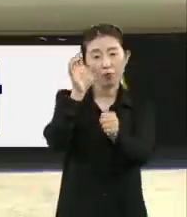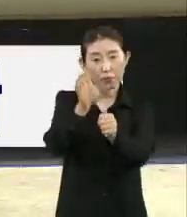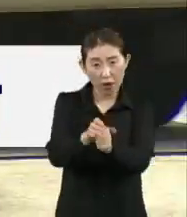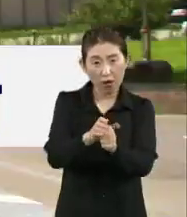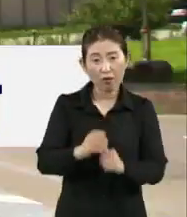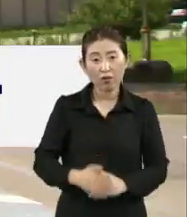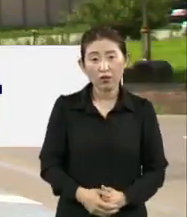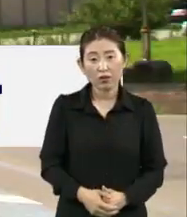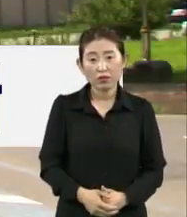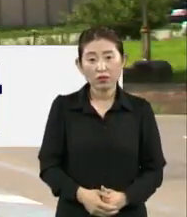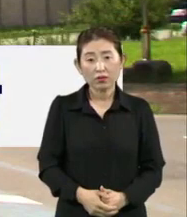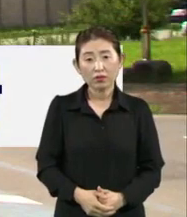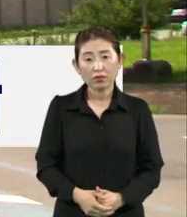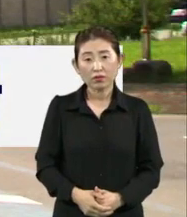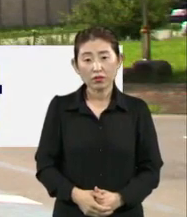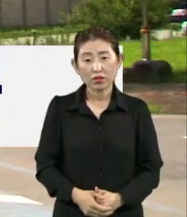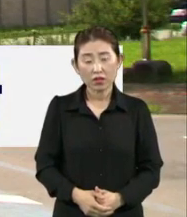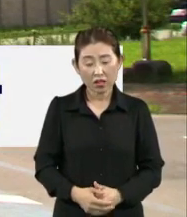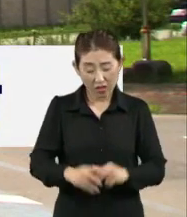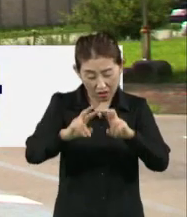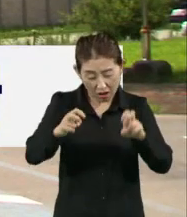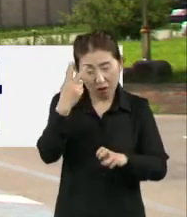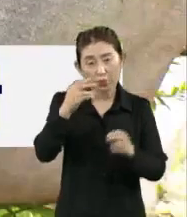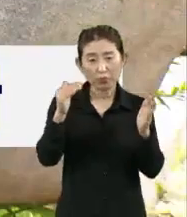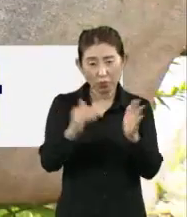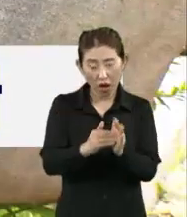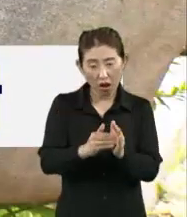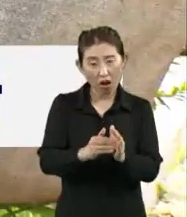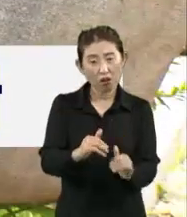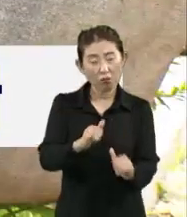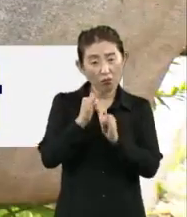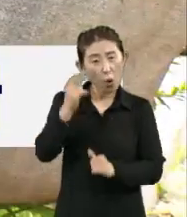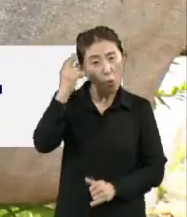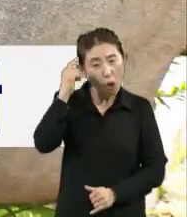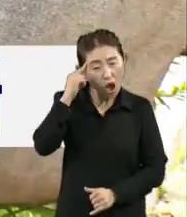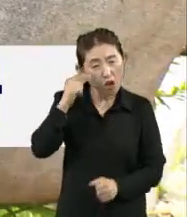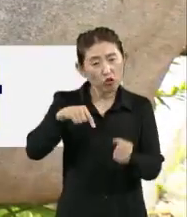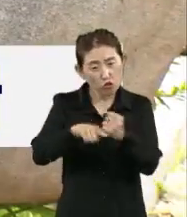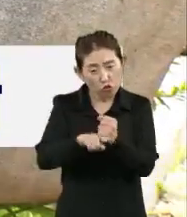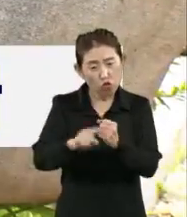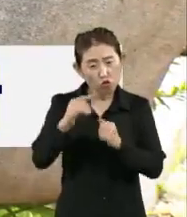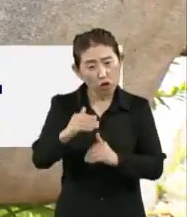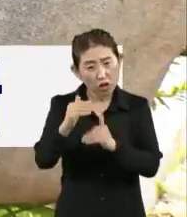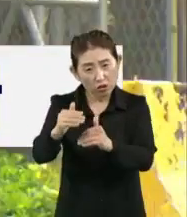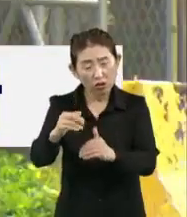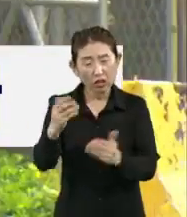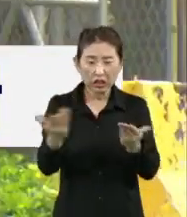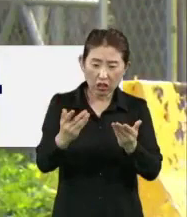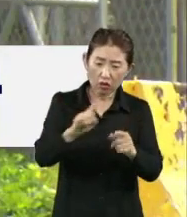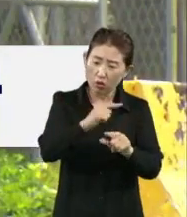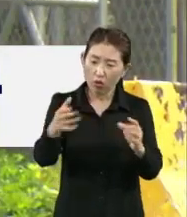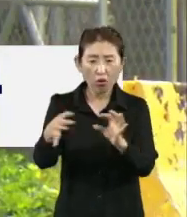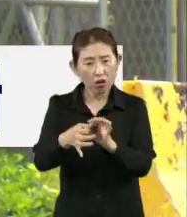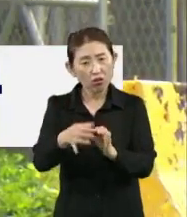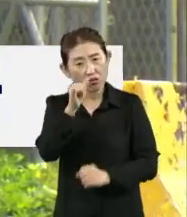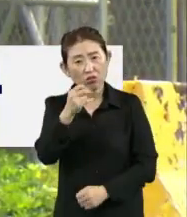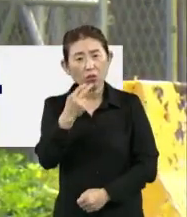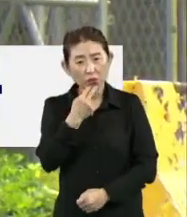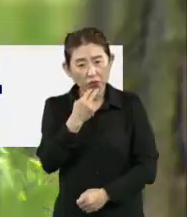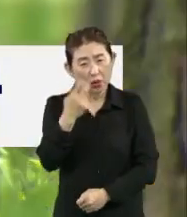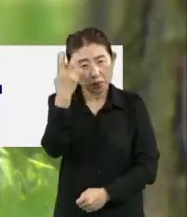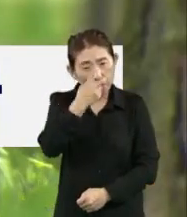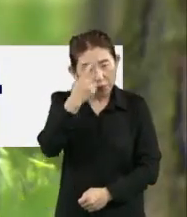했습니다. 국립과학수사연구원은 포렌식을 통해 극단적인 선택을 하게 된 경위와 과정, 업무나 직장 내 사안